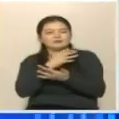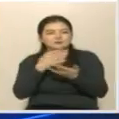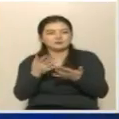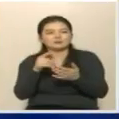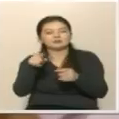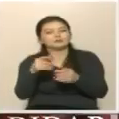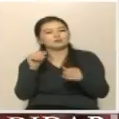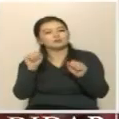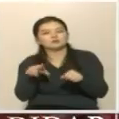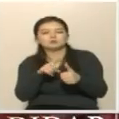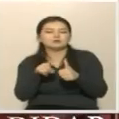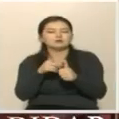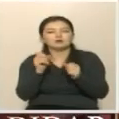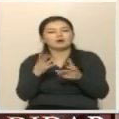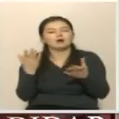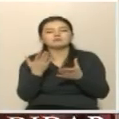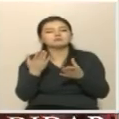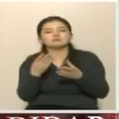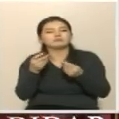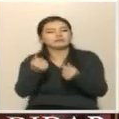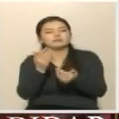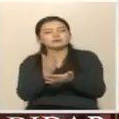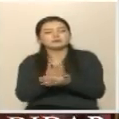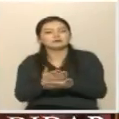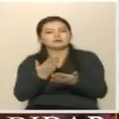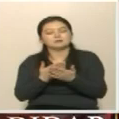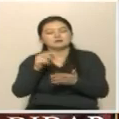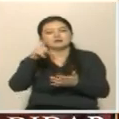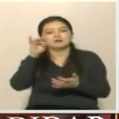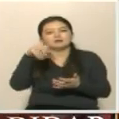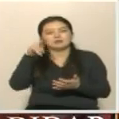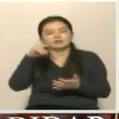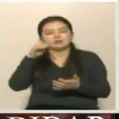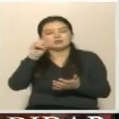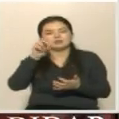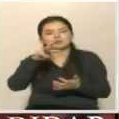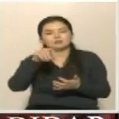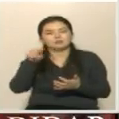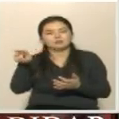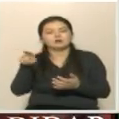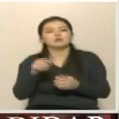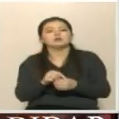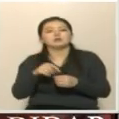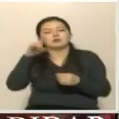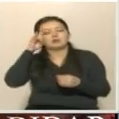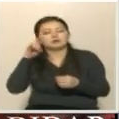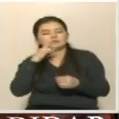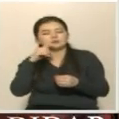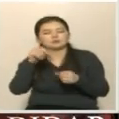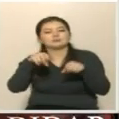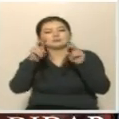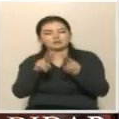лечения хиджама не включена в список гарантированных медицинских услуг в Казахстане этот метод как и другие методы